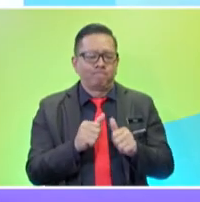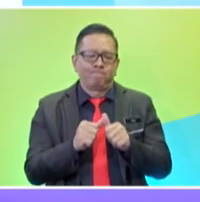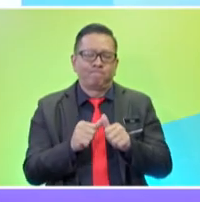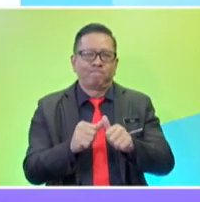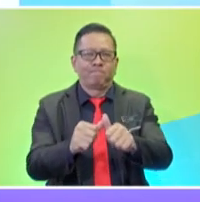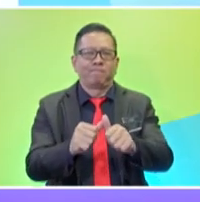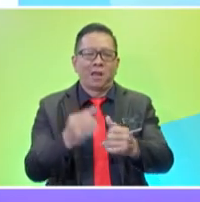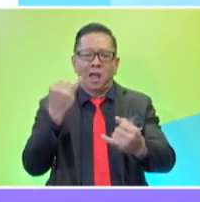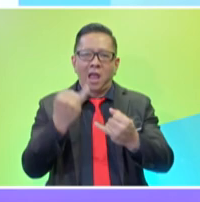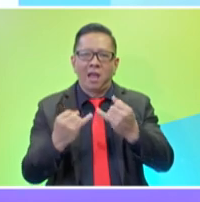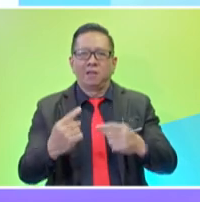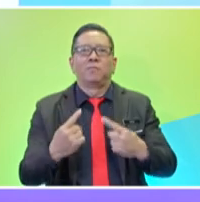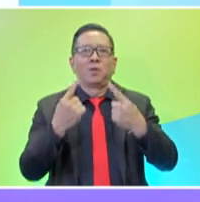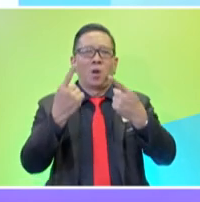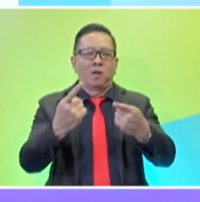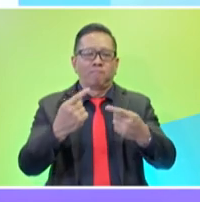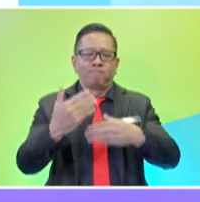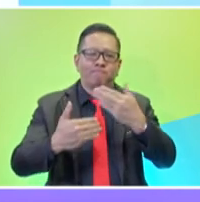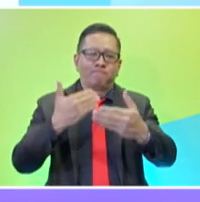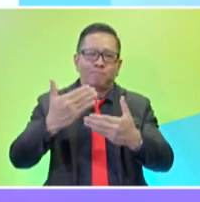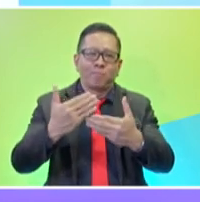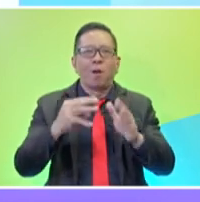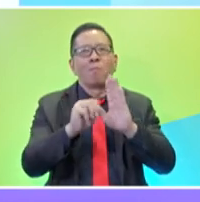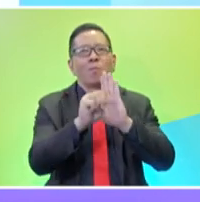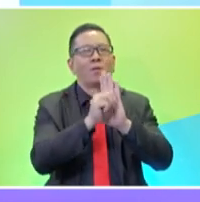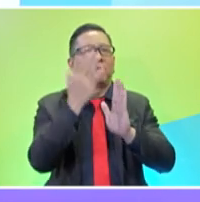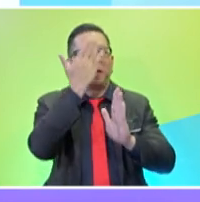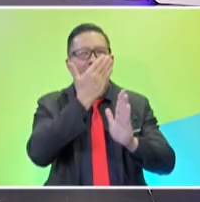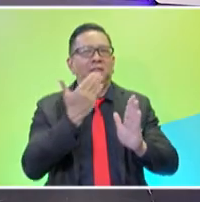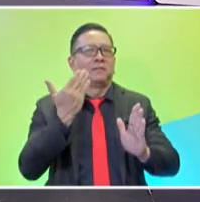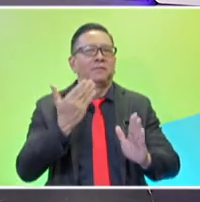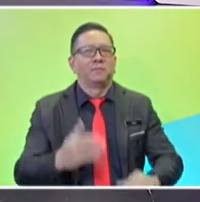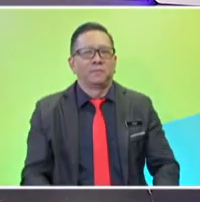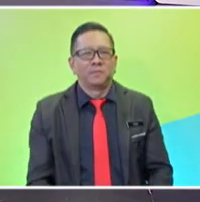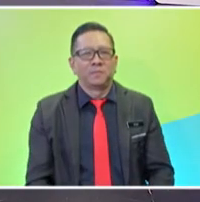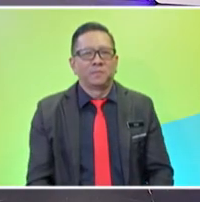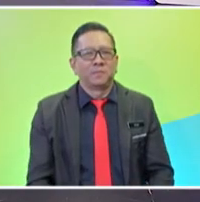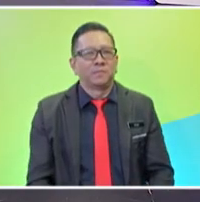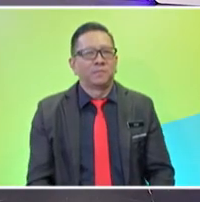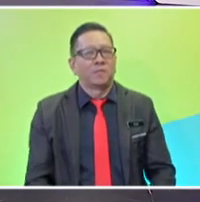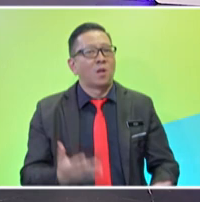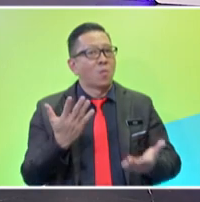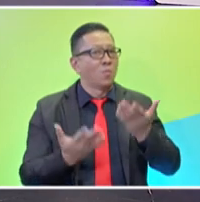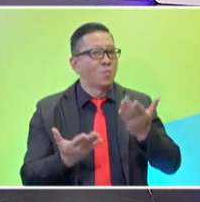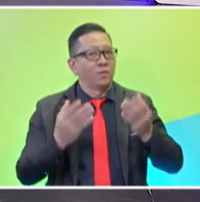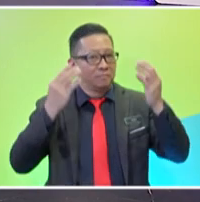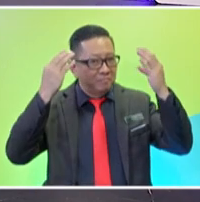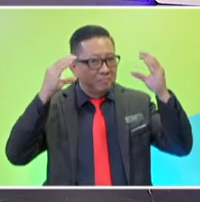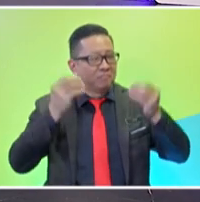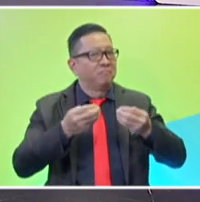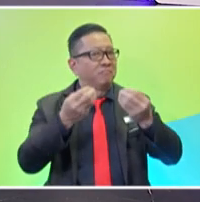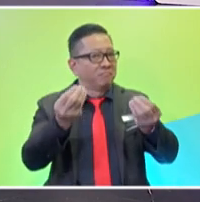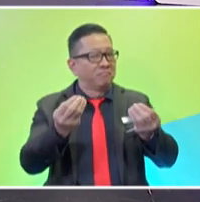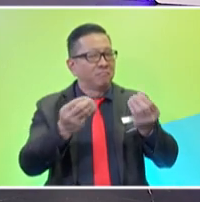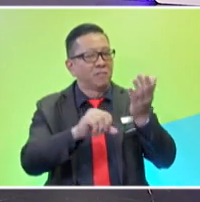kita boleh pergi kepada satu model Oke mungkin enak dapatkan